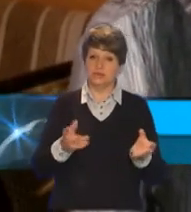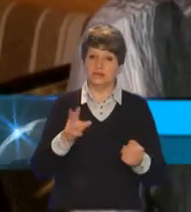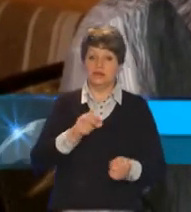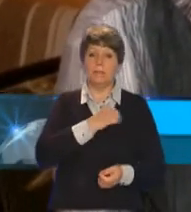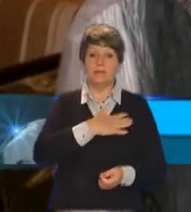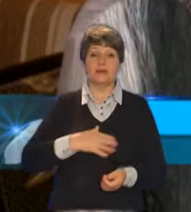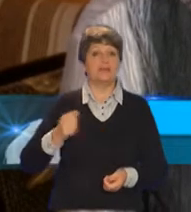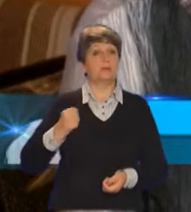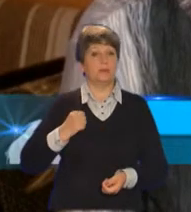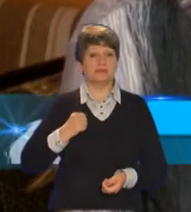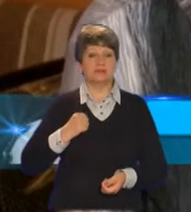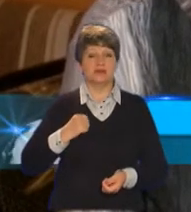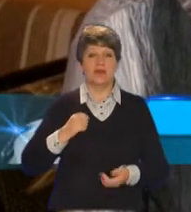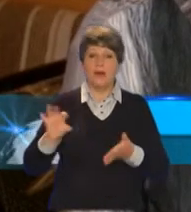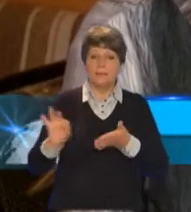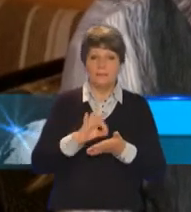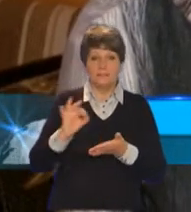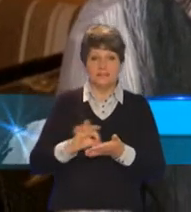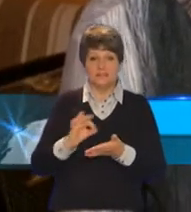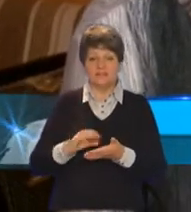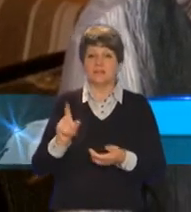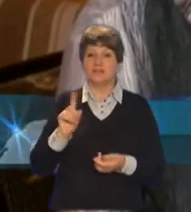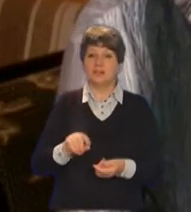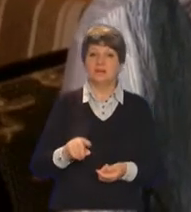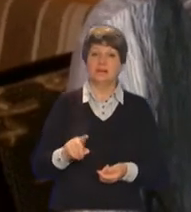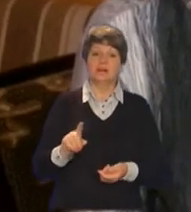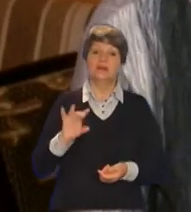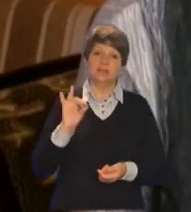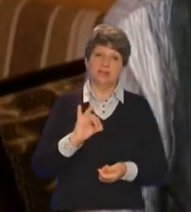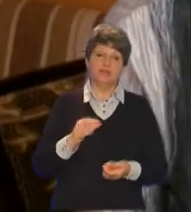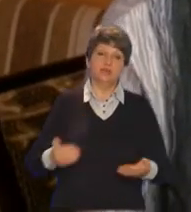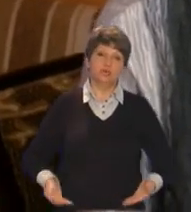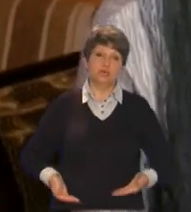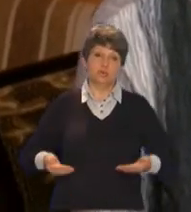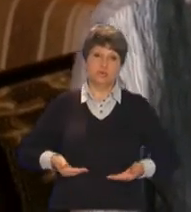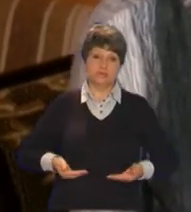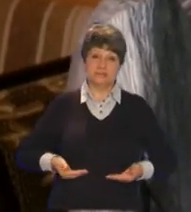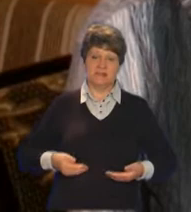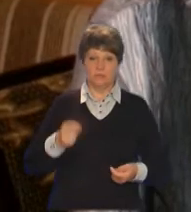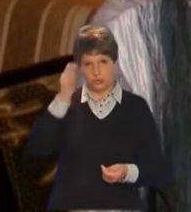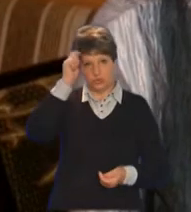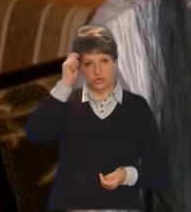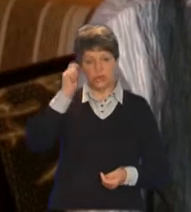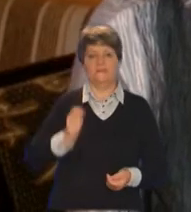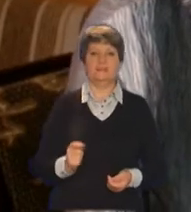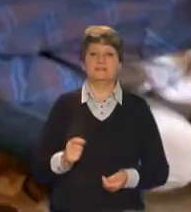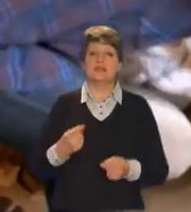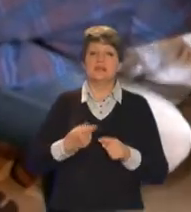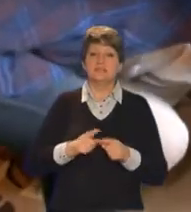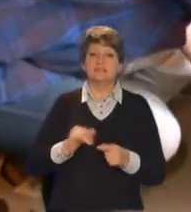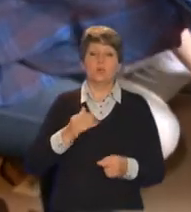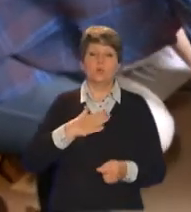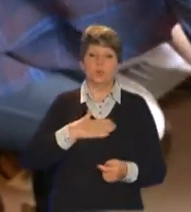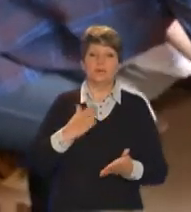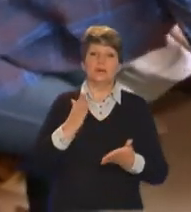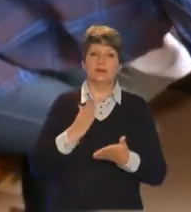поранених бійців, підшийні вони називаються, для того, щоб утримати, і труси чоловічі. Це у